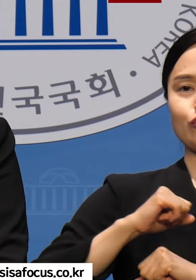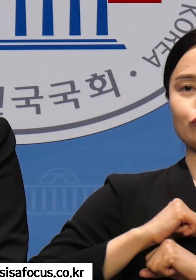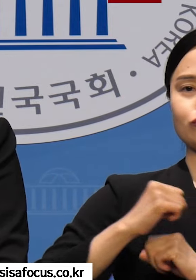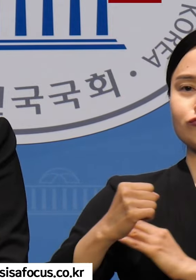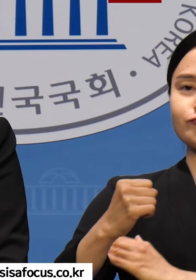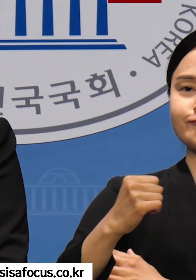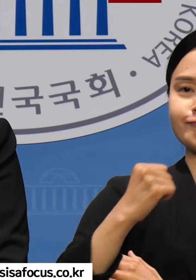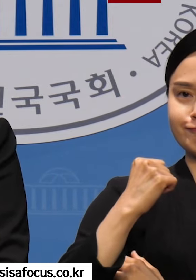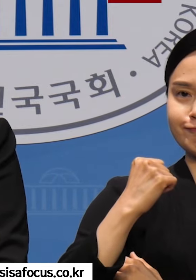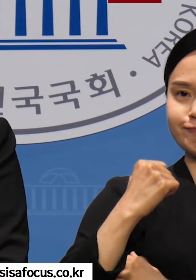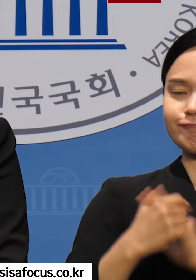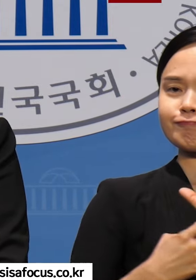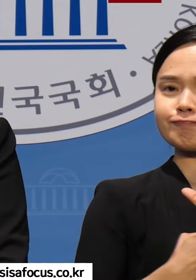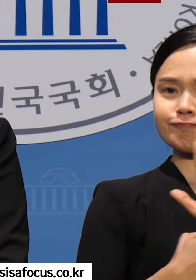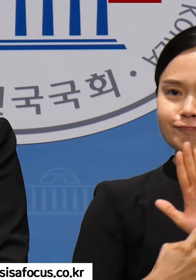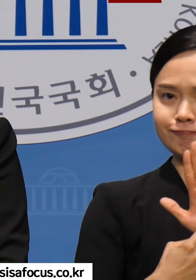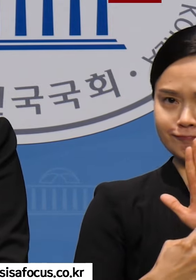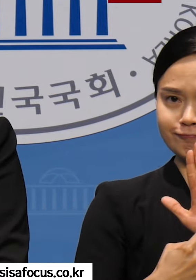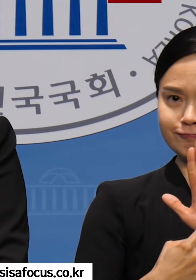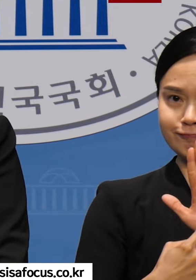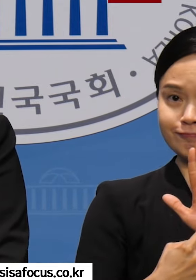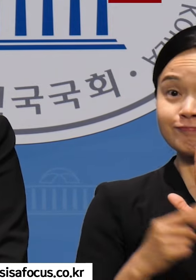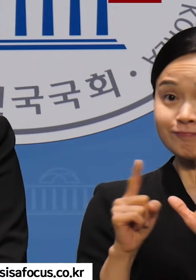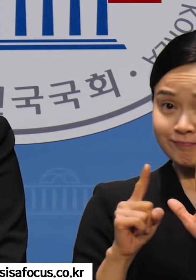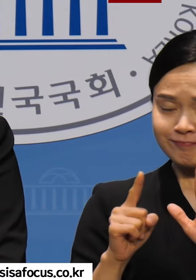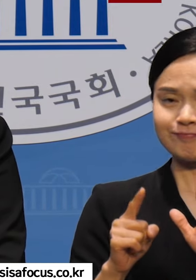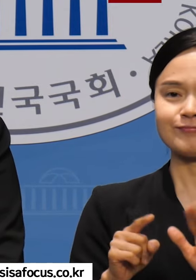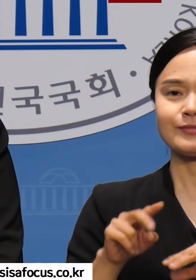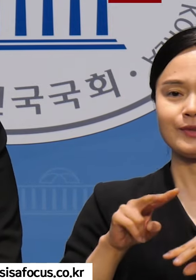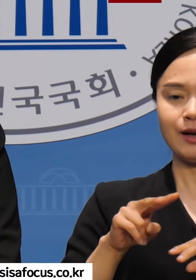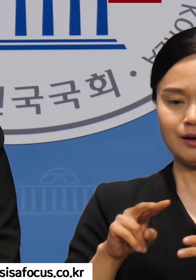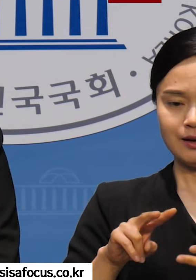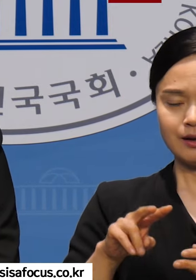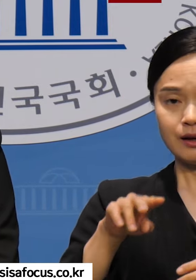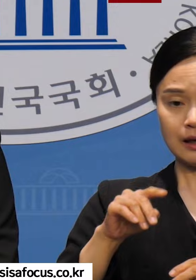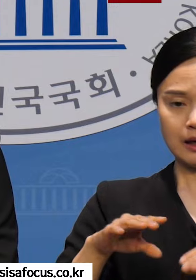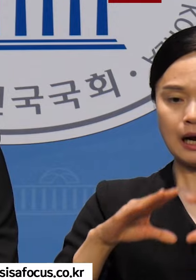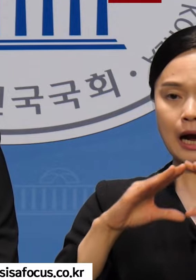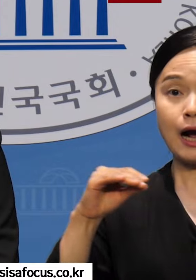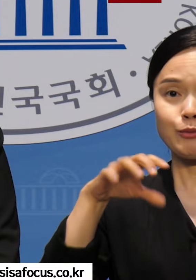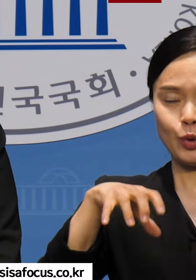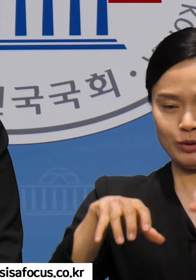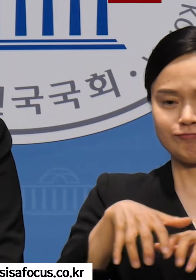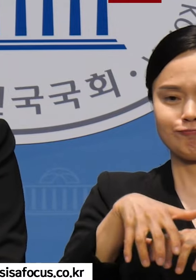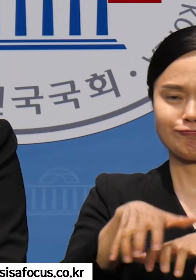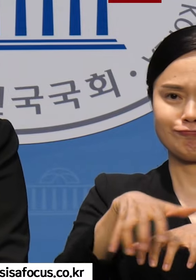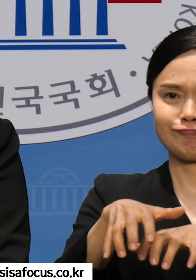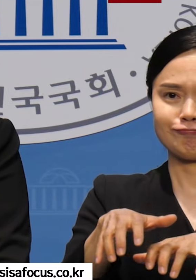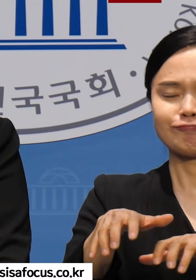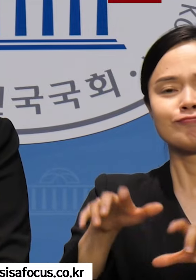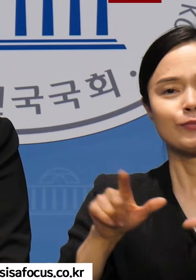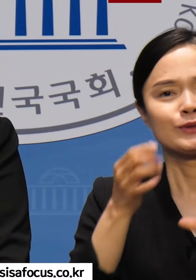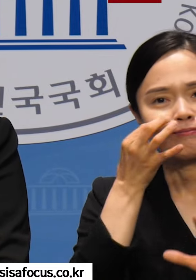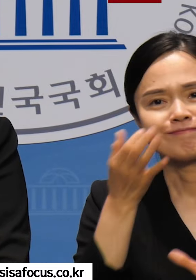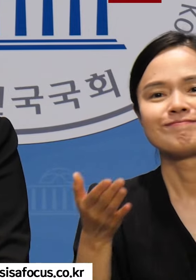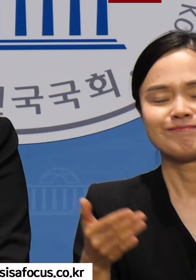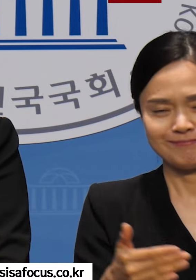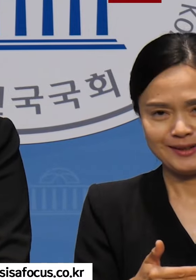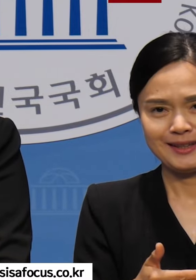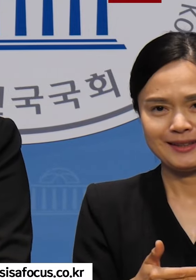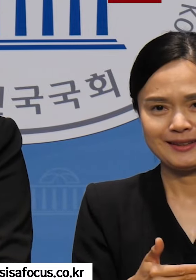보이는 시가 행진이었습니다. 온 국민이 함께 참여하는 축제의 장이라는 취지에 손색이